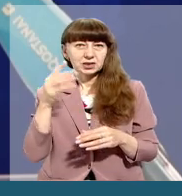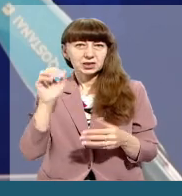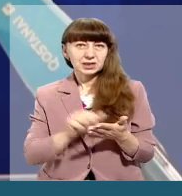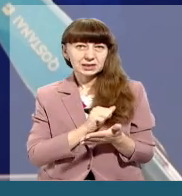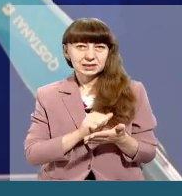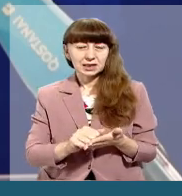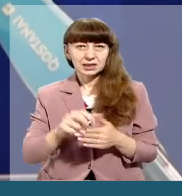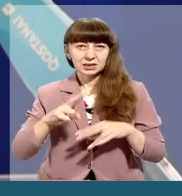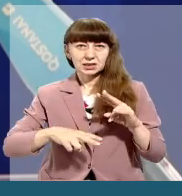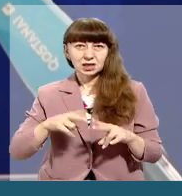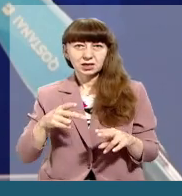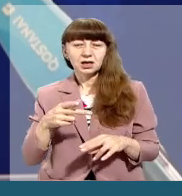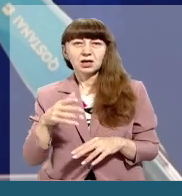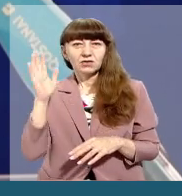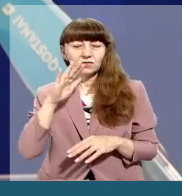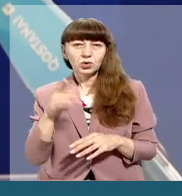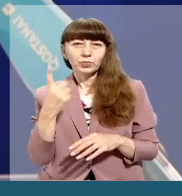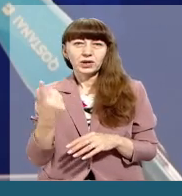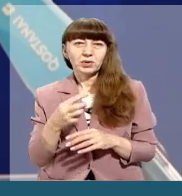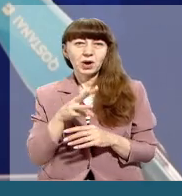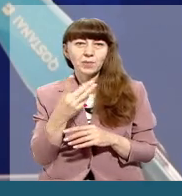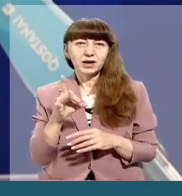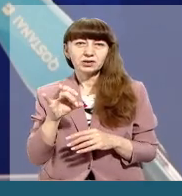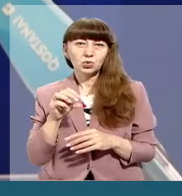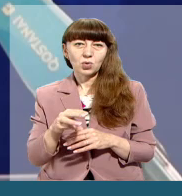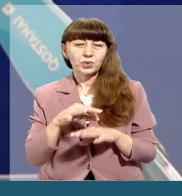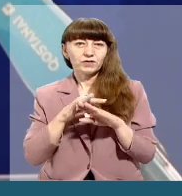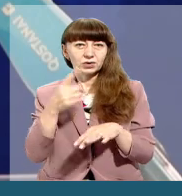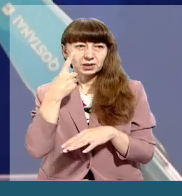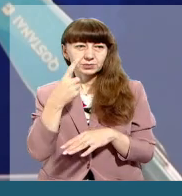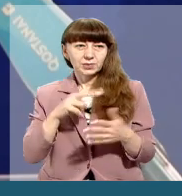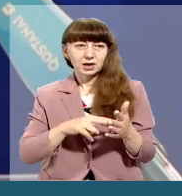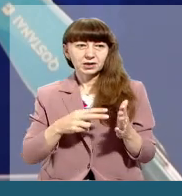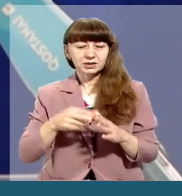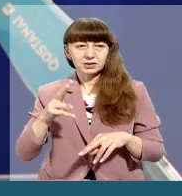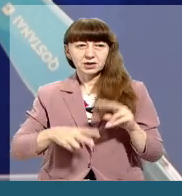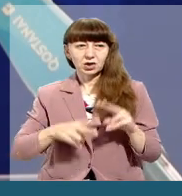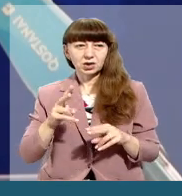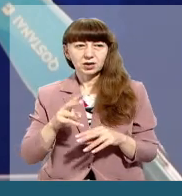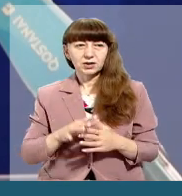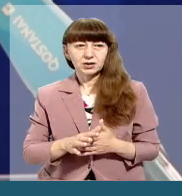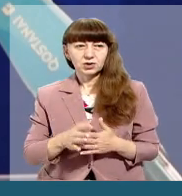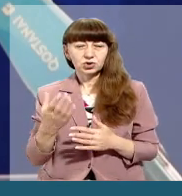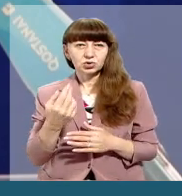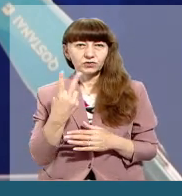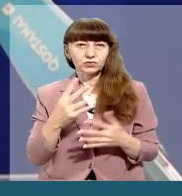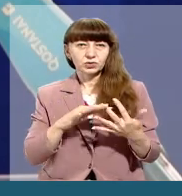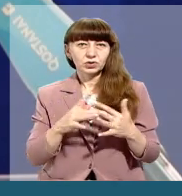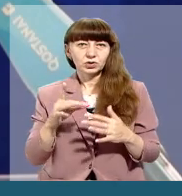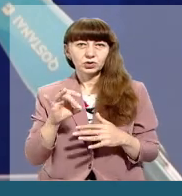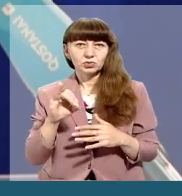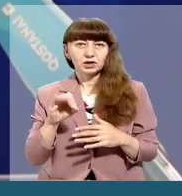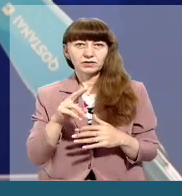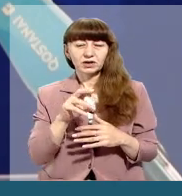водоснабжение, на строительство водоснабжения в селе Первомайское. Проходит экспертизу проекта по строительству водоснабжения еще в двух селах, это Юлик и